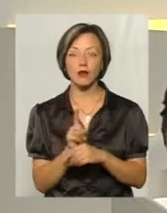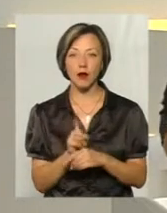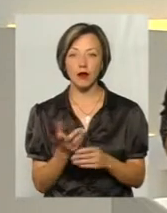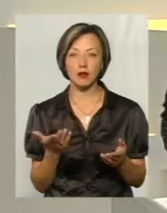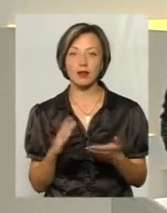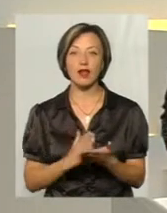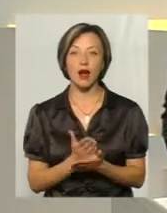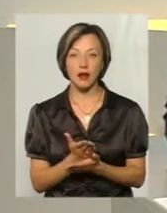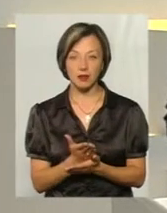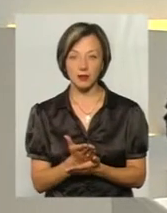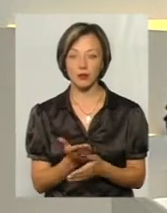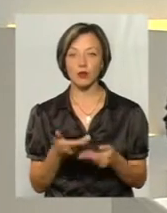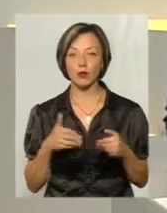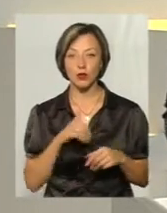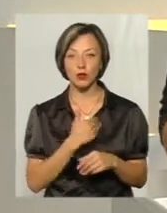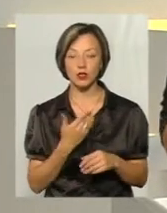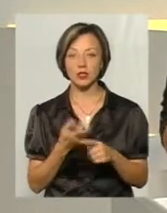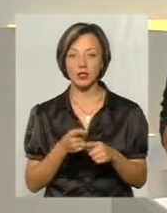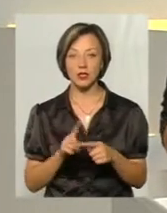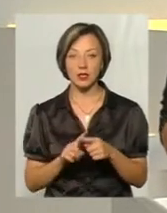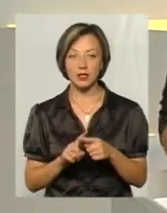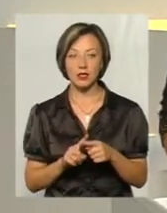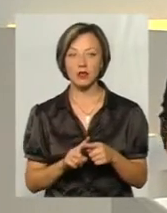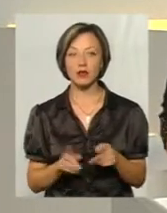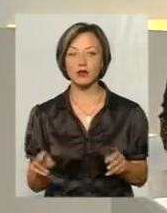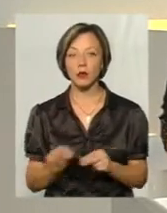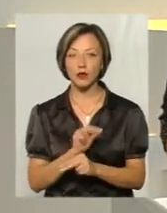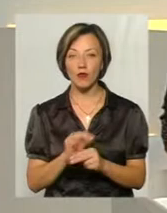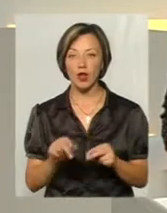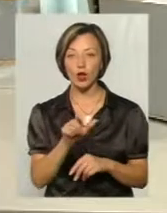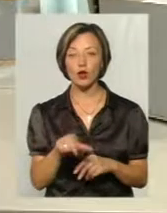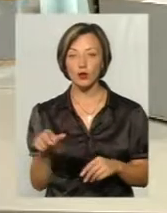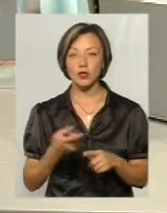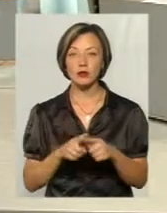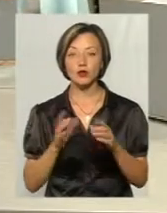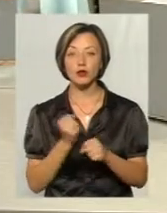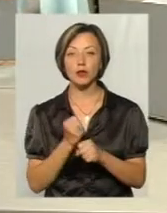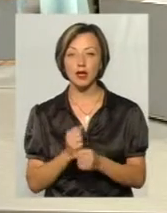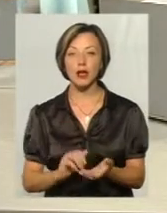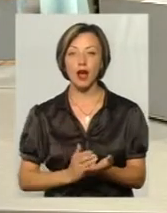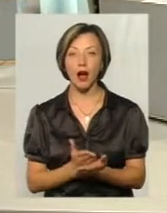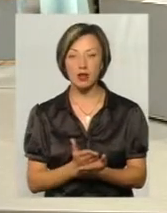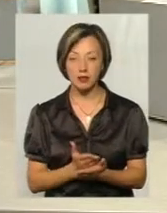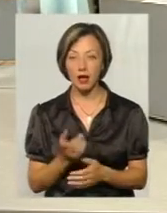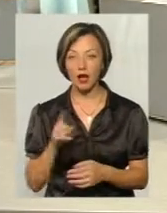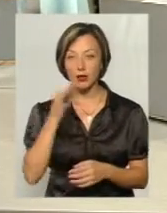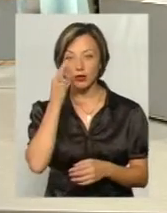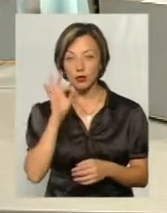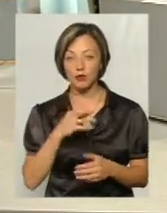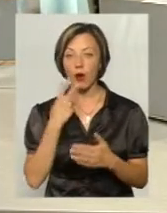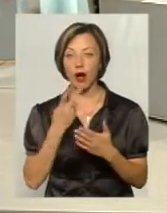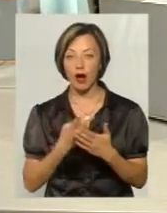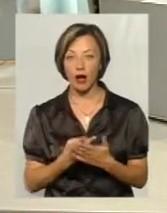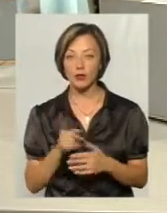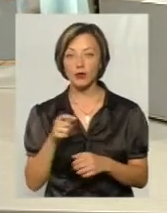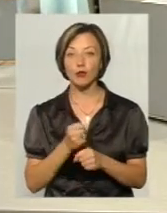а якісна. Ми хочемо, щоб їх наші дороги ремонтували люди, які це будуть робити якісно. Адже досвід показує, що